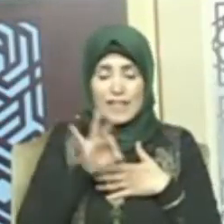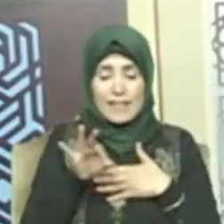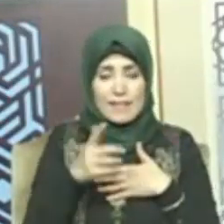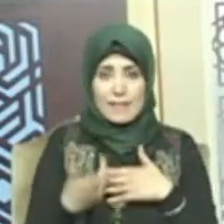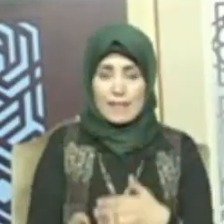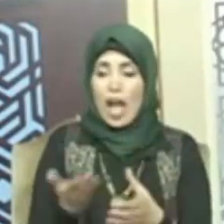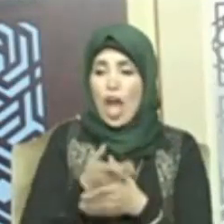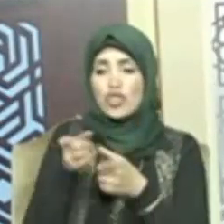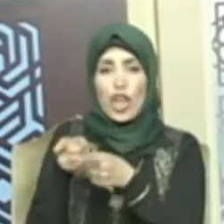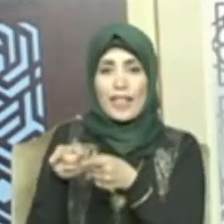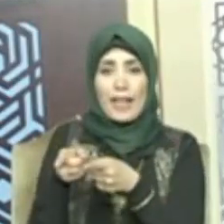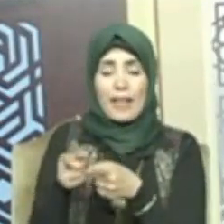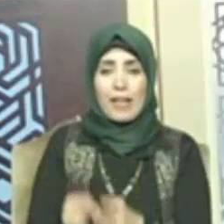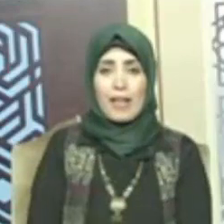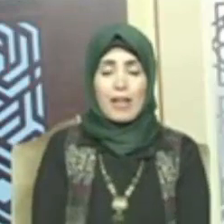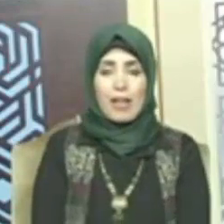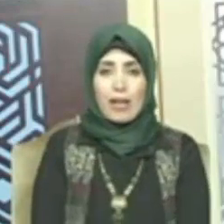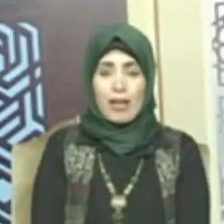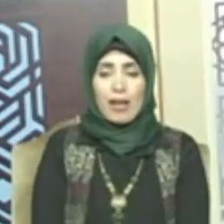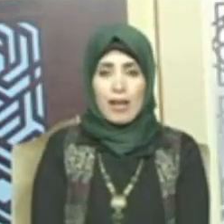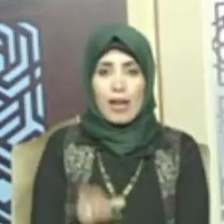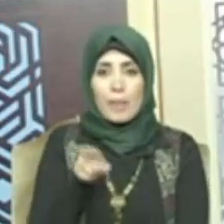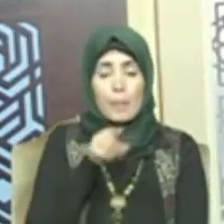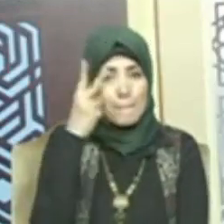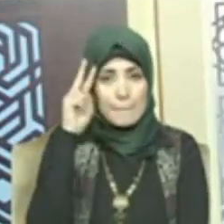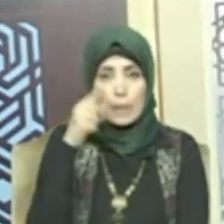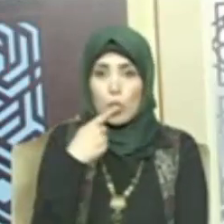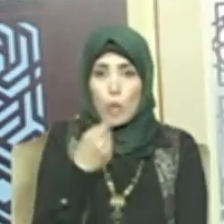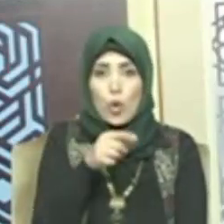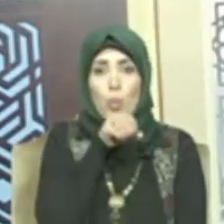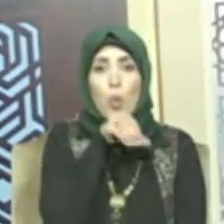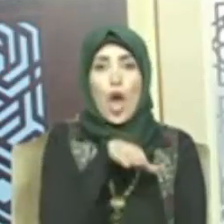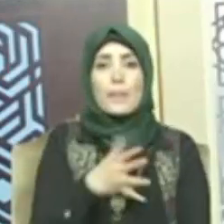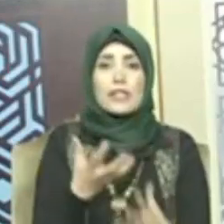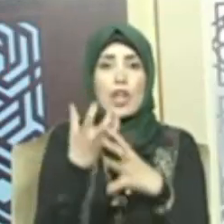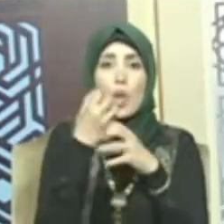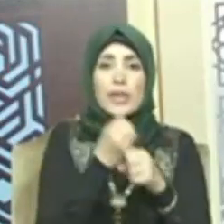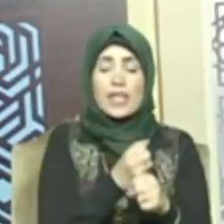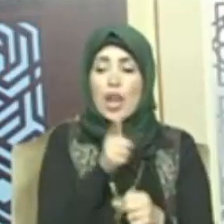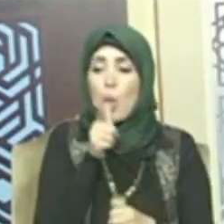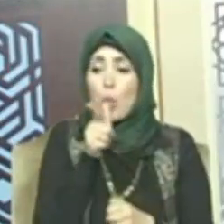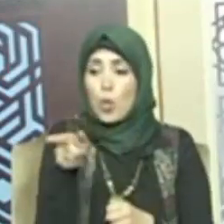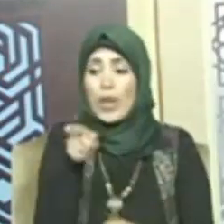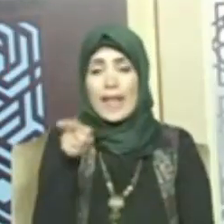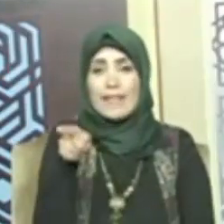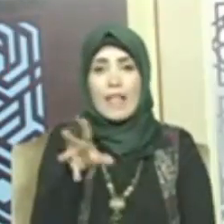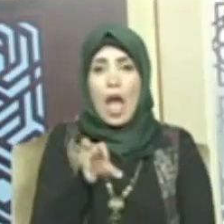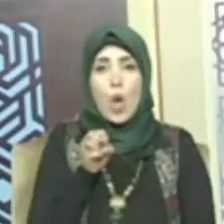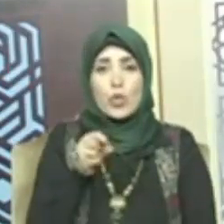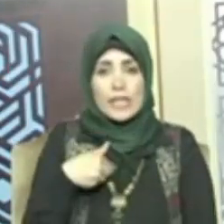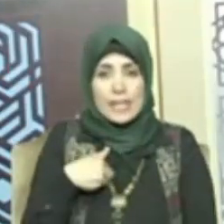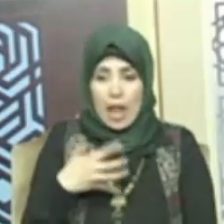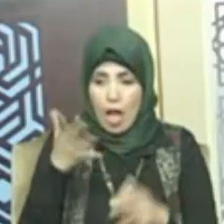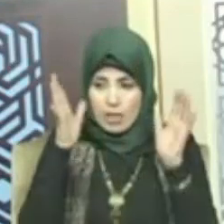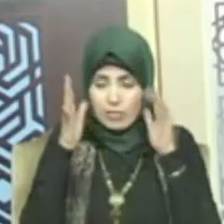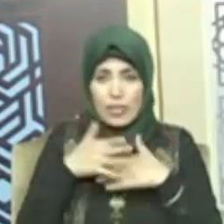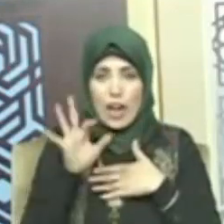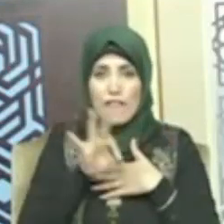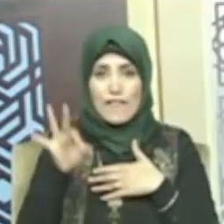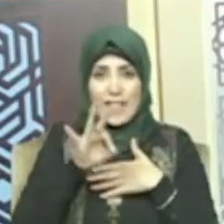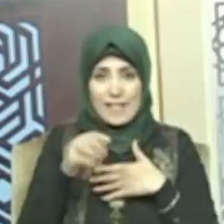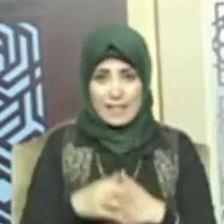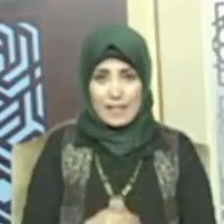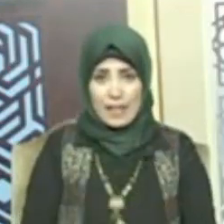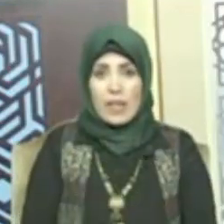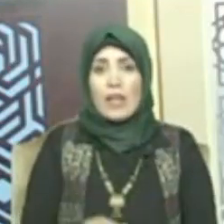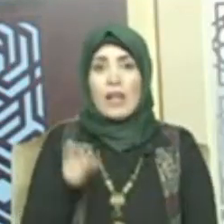عتبان، أين تحب أن أصلي لك؟ فأشرت إلى المكان الذي